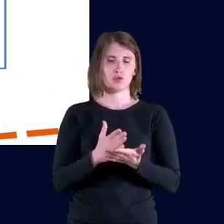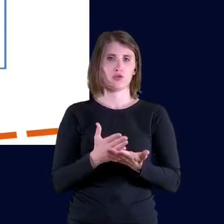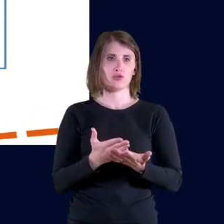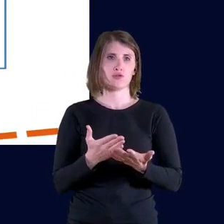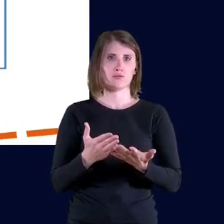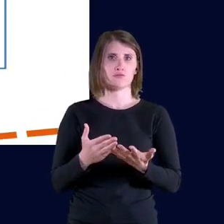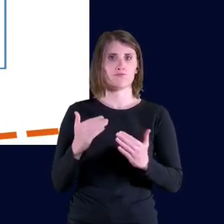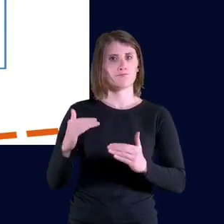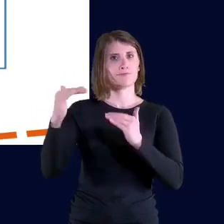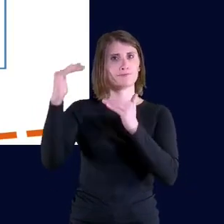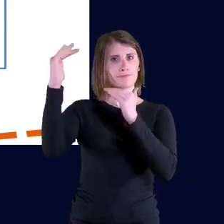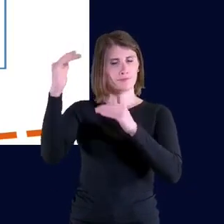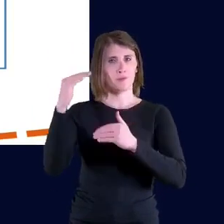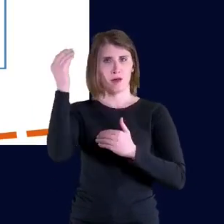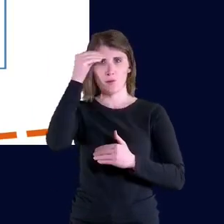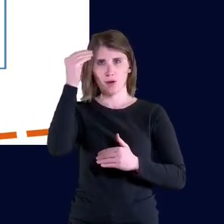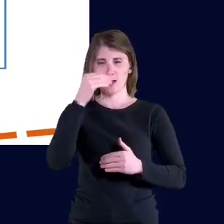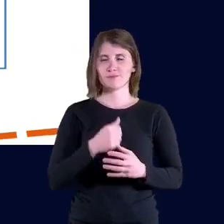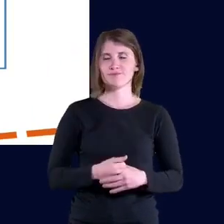naukowy